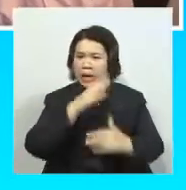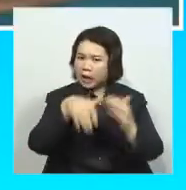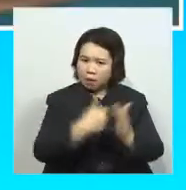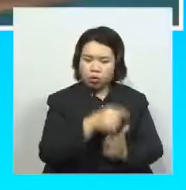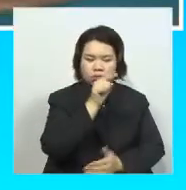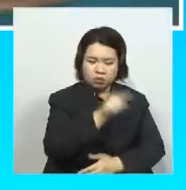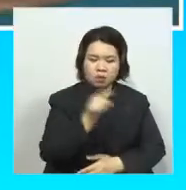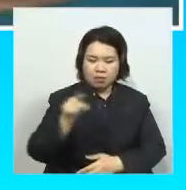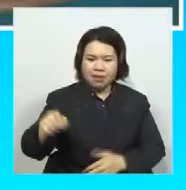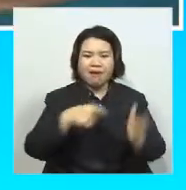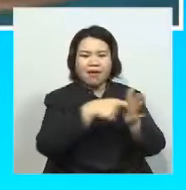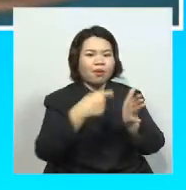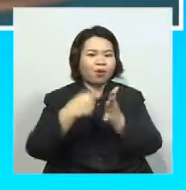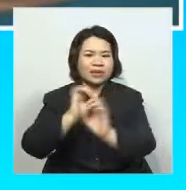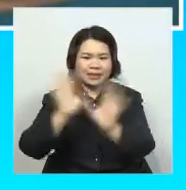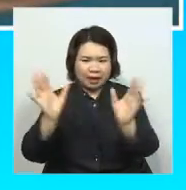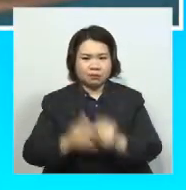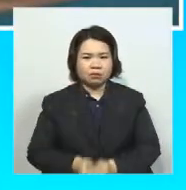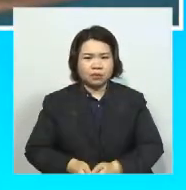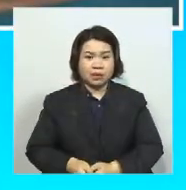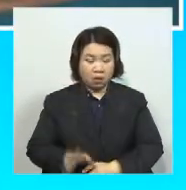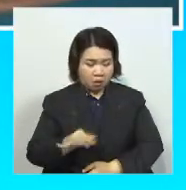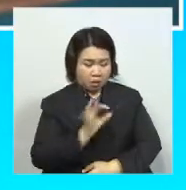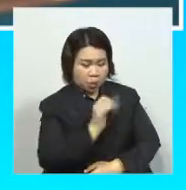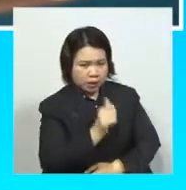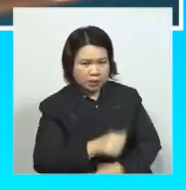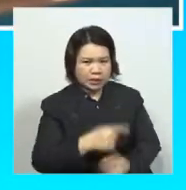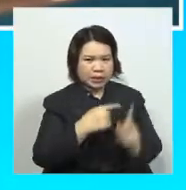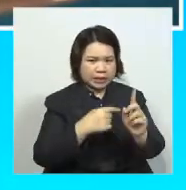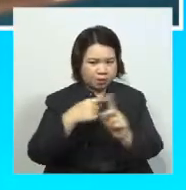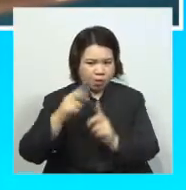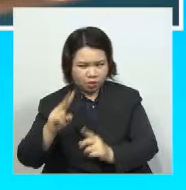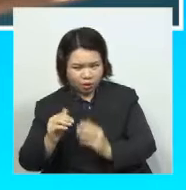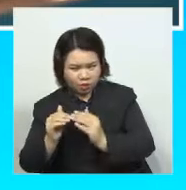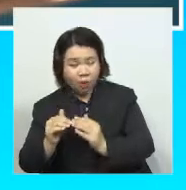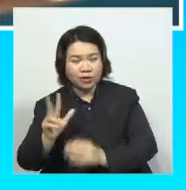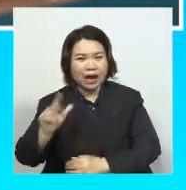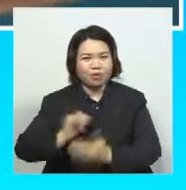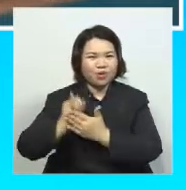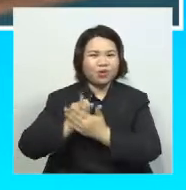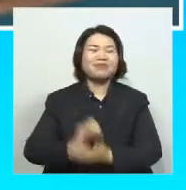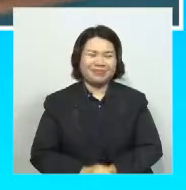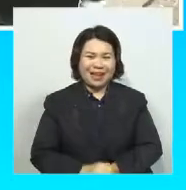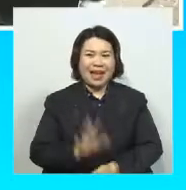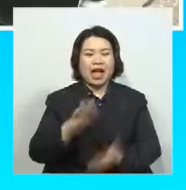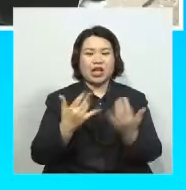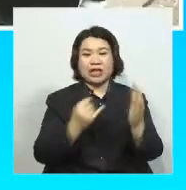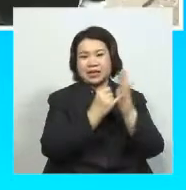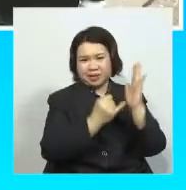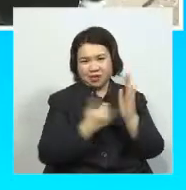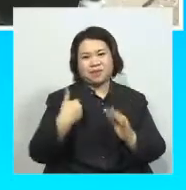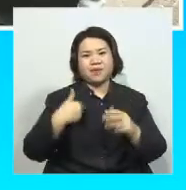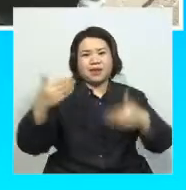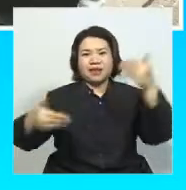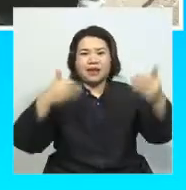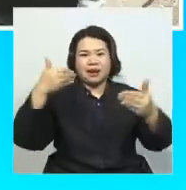างมันเป็นเหตุเป็นผลที่ชัดเจน ดีนะที่คุณบวกถูก ดีนะดิฉันก็คิดอยู่สักครู่นะส่วนในต่างจังหวัดก็มี